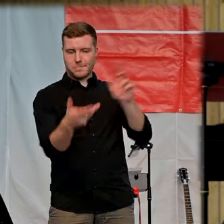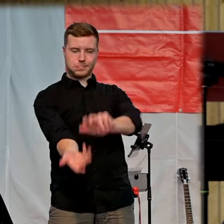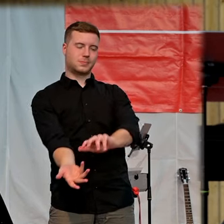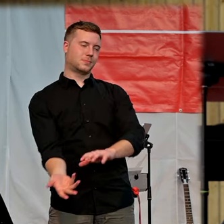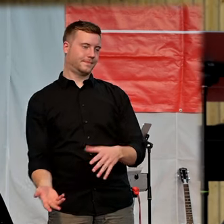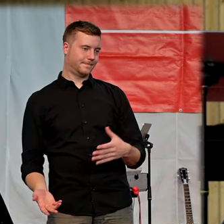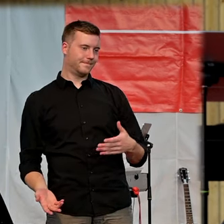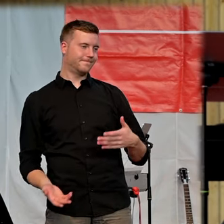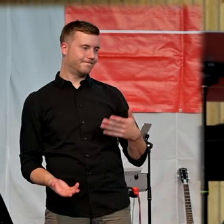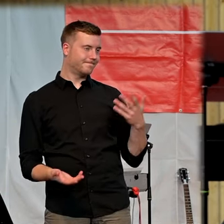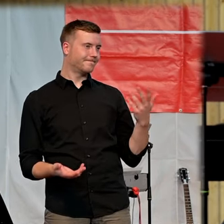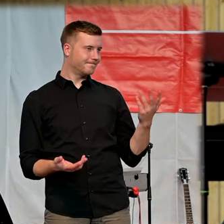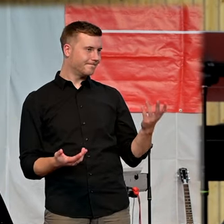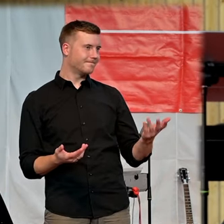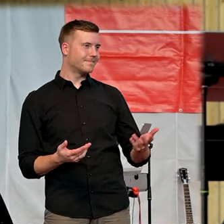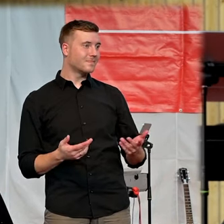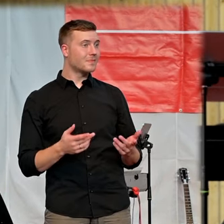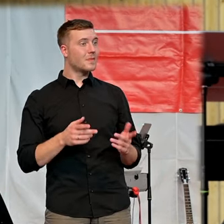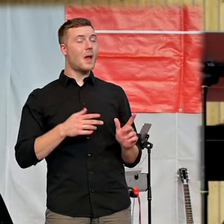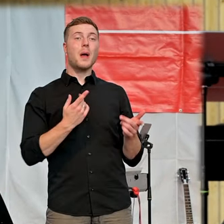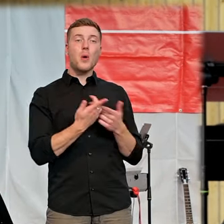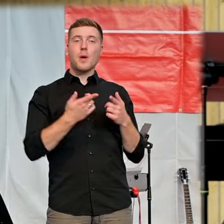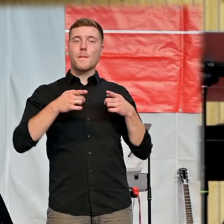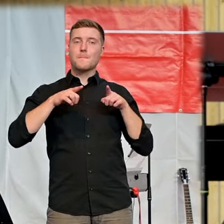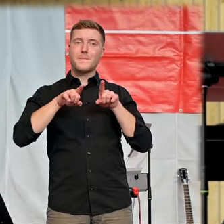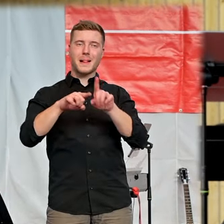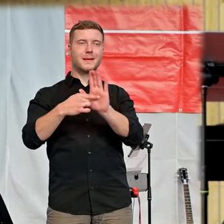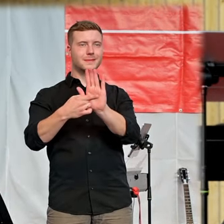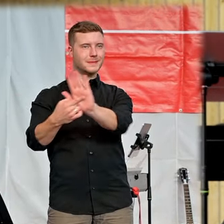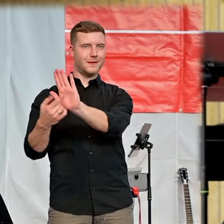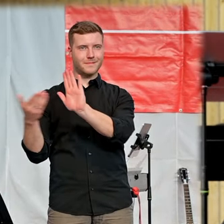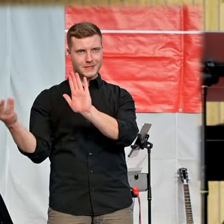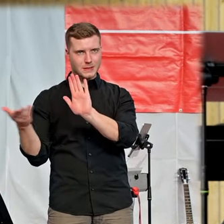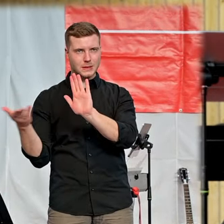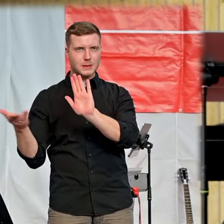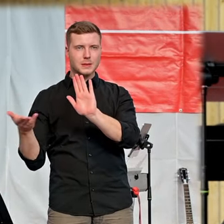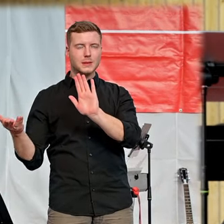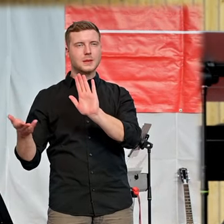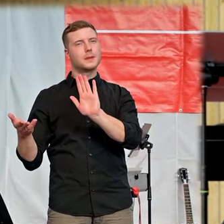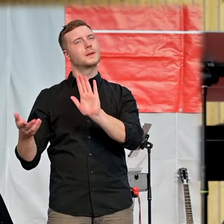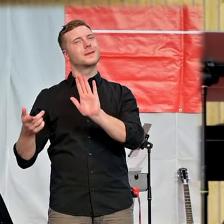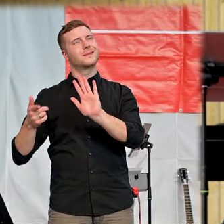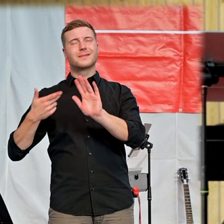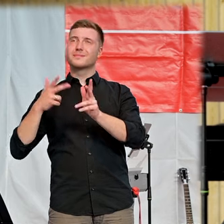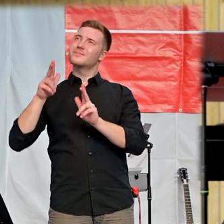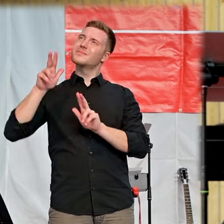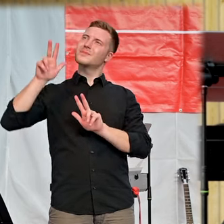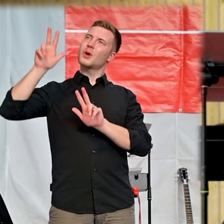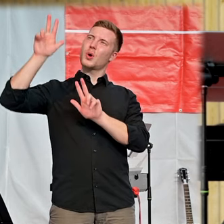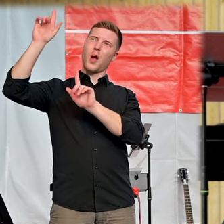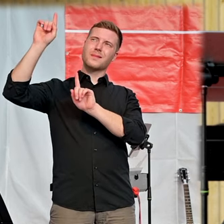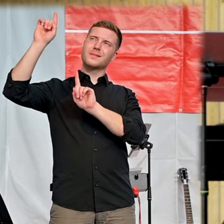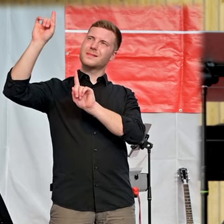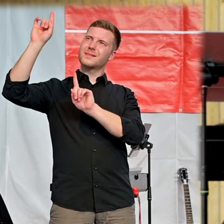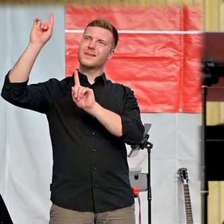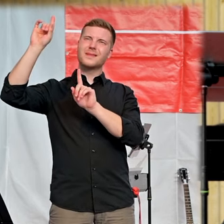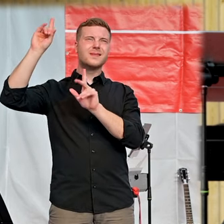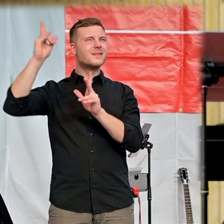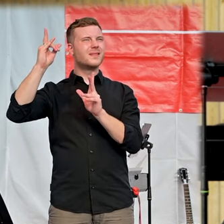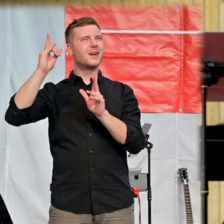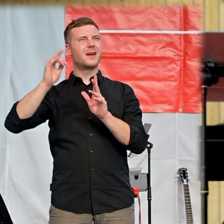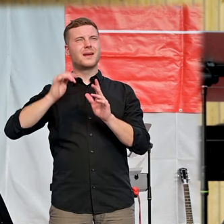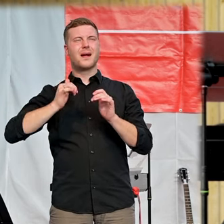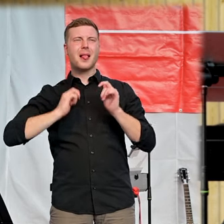Gleichfalls zeigen die biblischen Texte mit aller Klarheit und Deutlichkeit, dass Gott in dem tiefsten